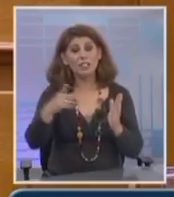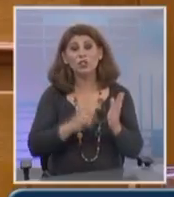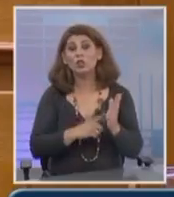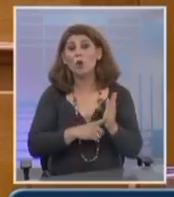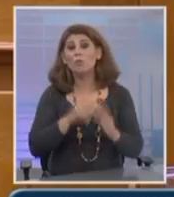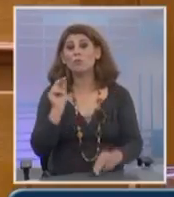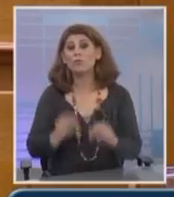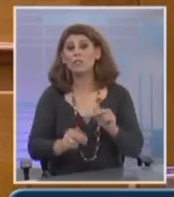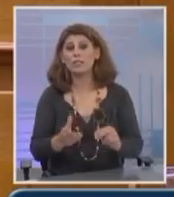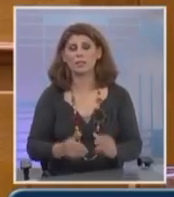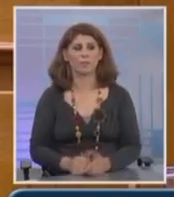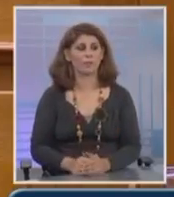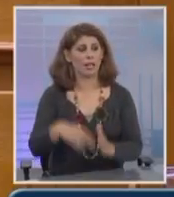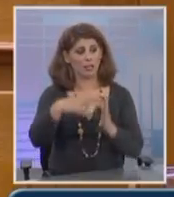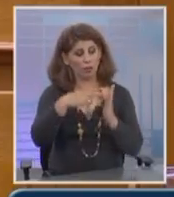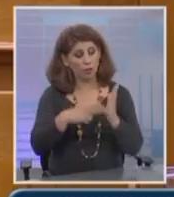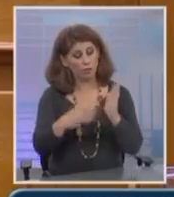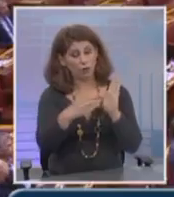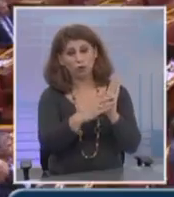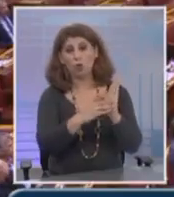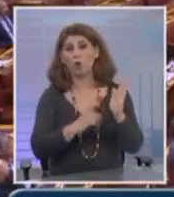νομοθετείτε. Θα το διαβάσω.